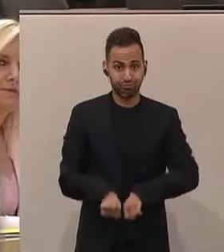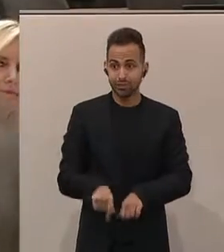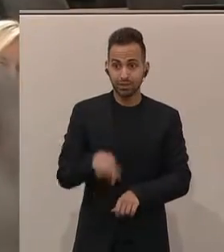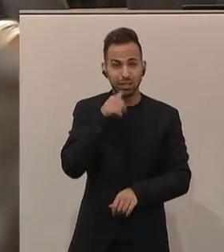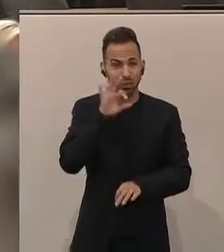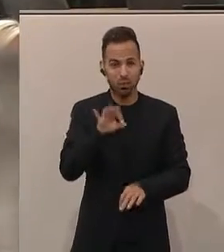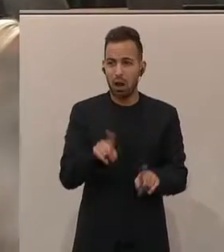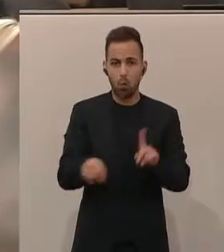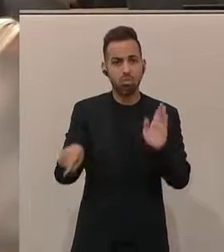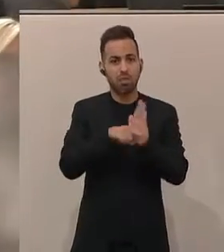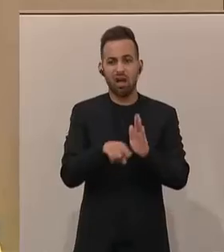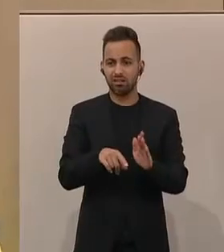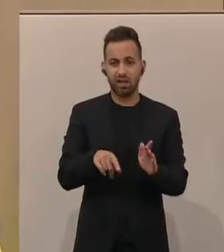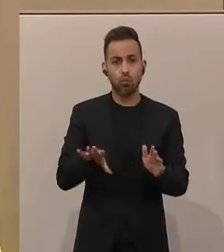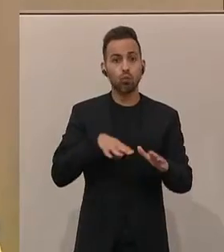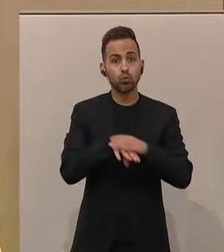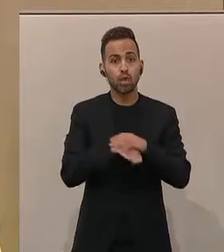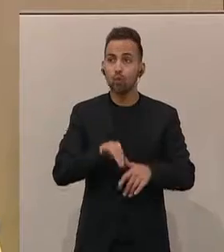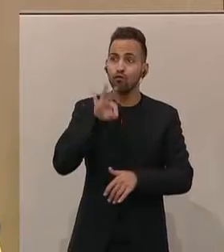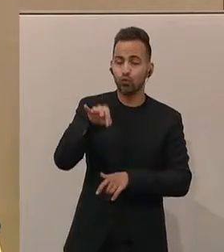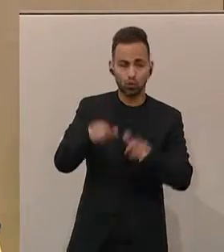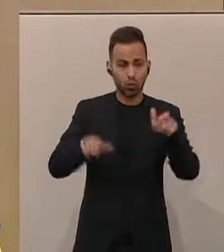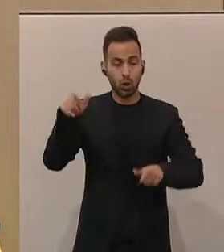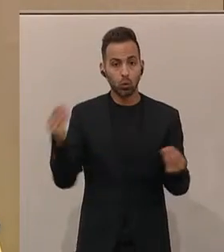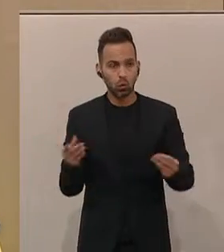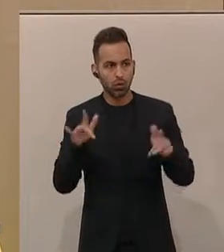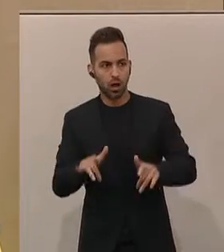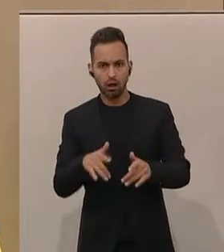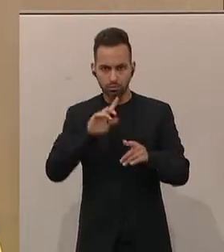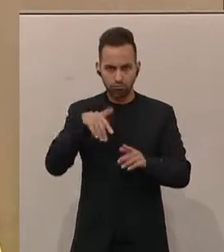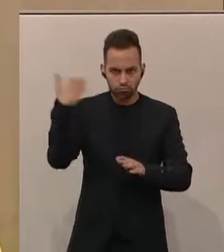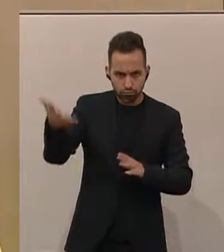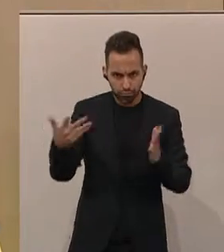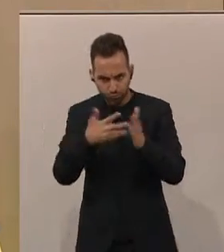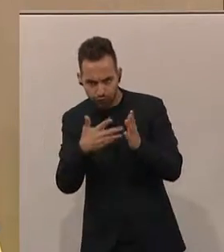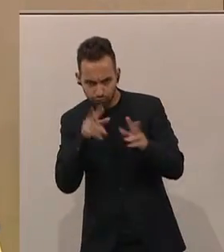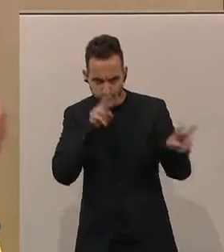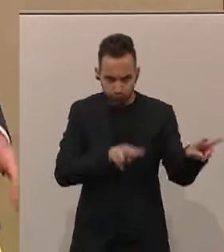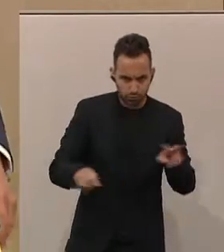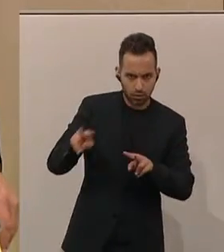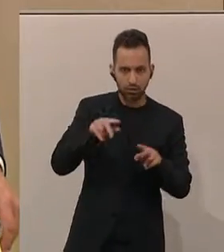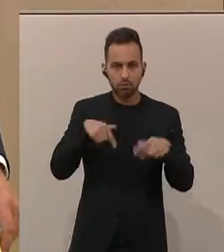Es ist oft auch zum Nachteil der Unternehmerinnen und Unternehmer, weil die werden dann geprüft und dann muss man irgendwas